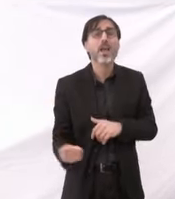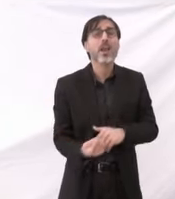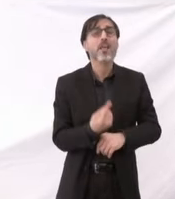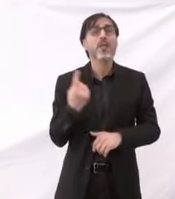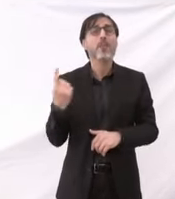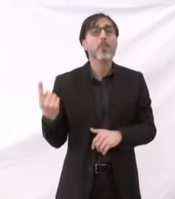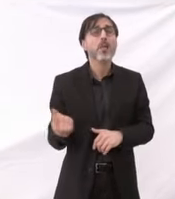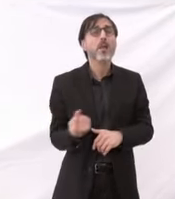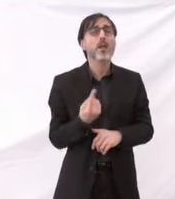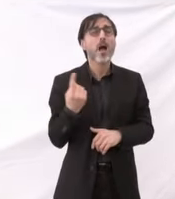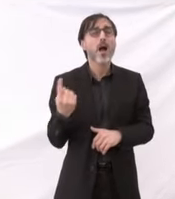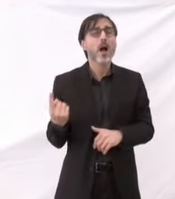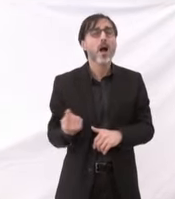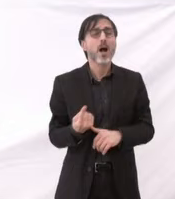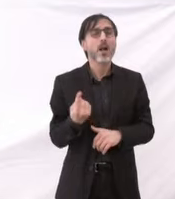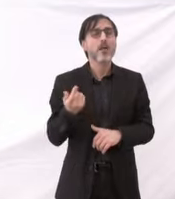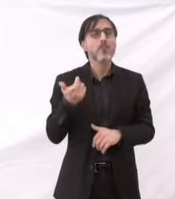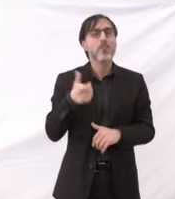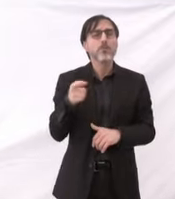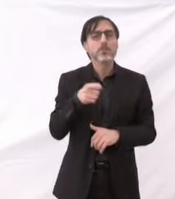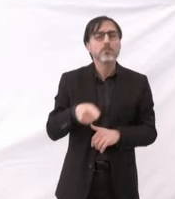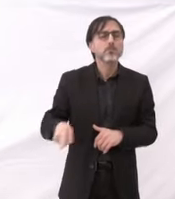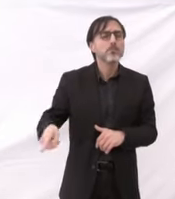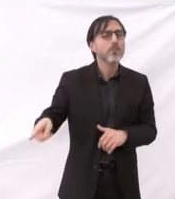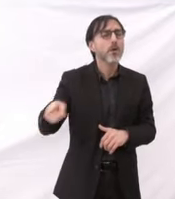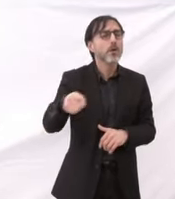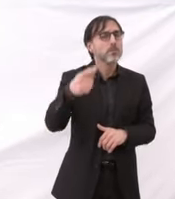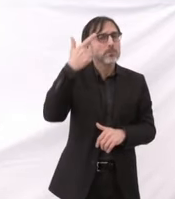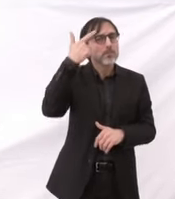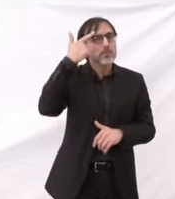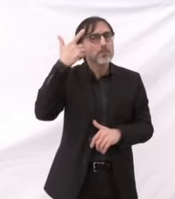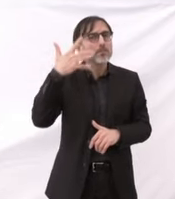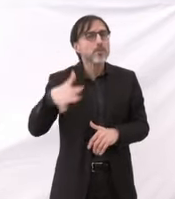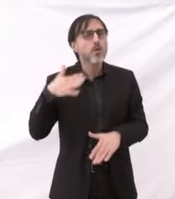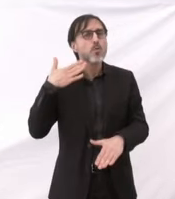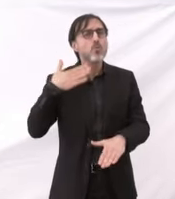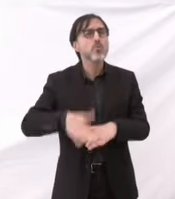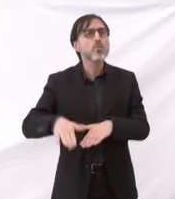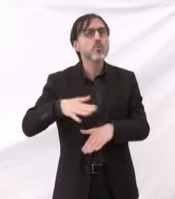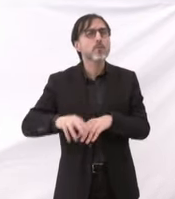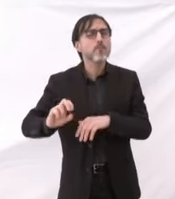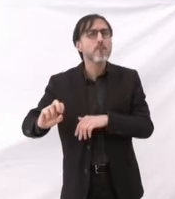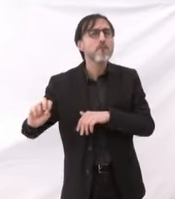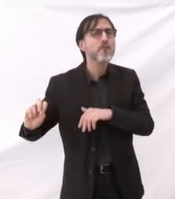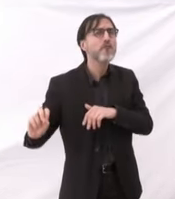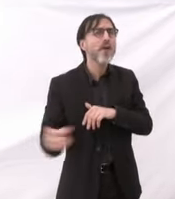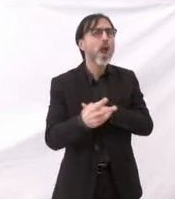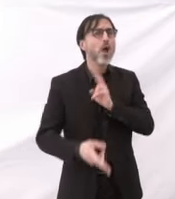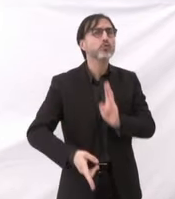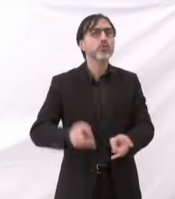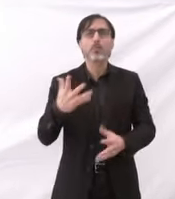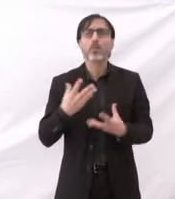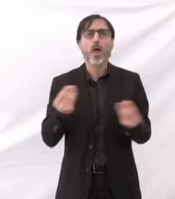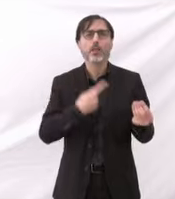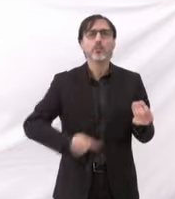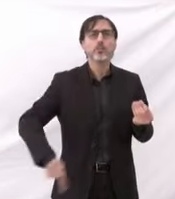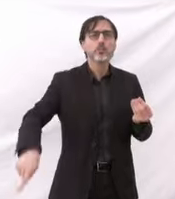criminale, perché loro sanno usare e sono più veloci di tanti di